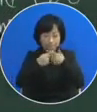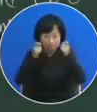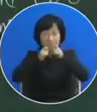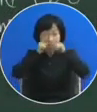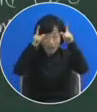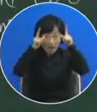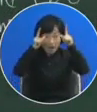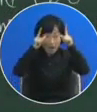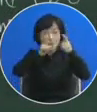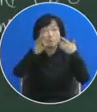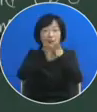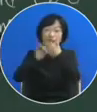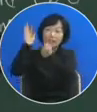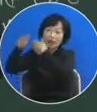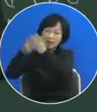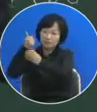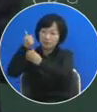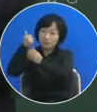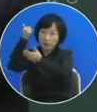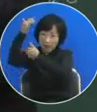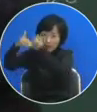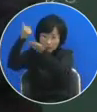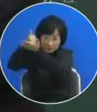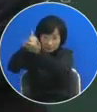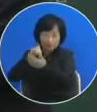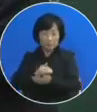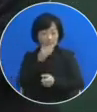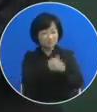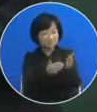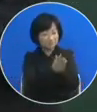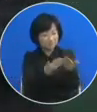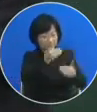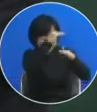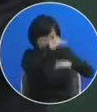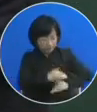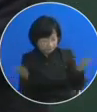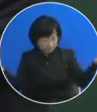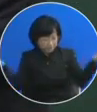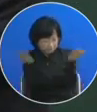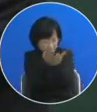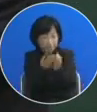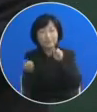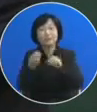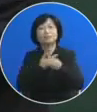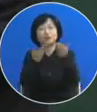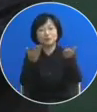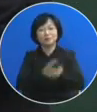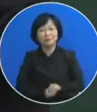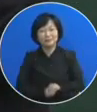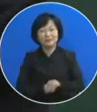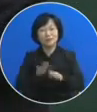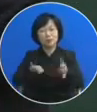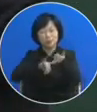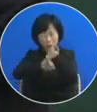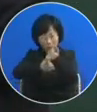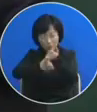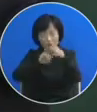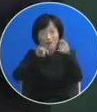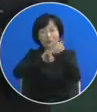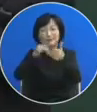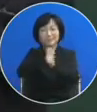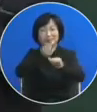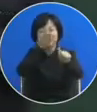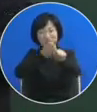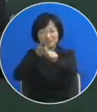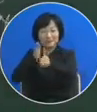축복을 주신다. In any age, whoever it may be, those who realize this covenant, God gave them the blessings in the Bible. 오늘 이거 붙잡고 가시길 바랍니다. And so, head out with this